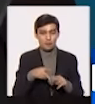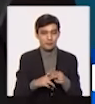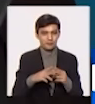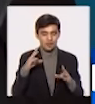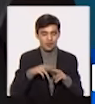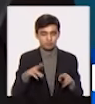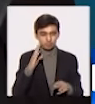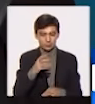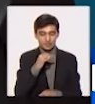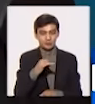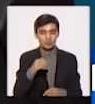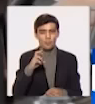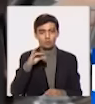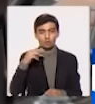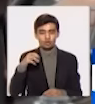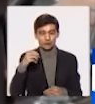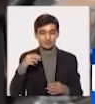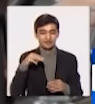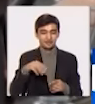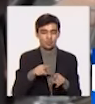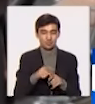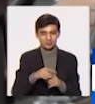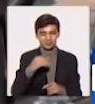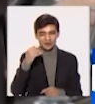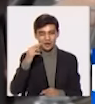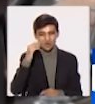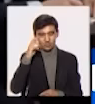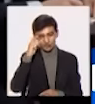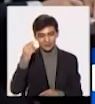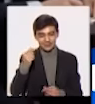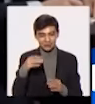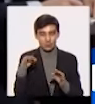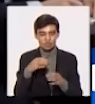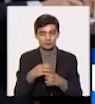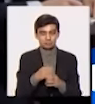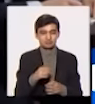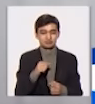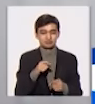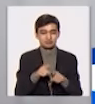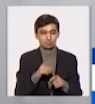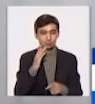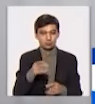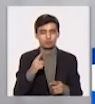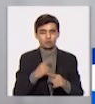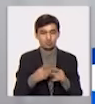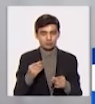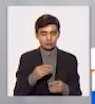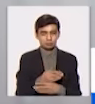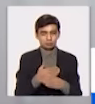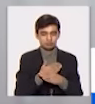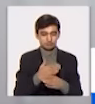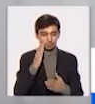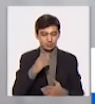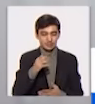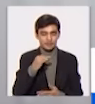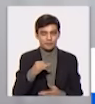үкімет өкілдері бюджетті оңтайландыру кезінде керісінше бұл салаларға қосымша қаражат бөлінеді деп отыр. Барлық әлеуметтік